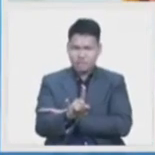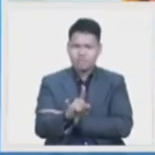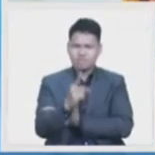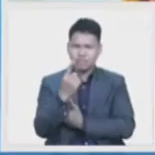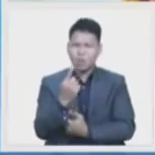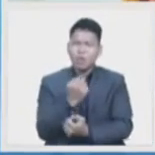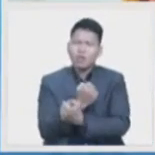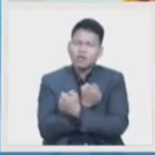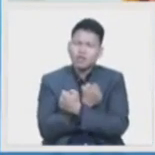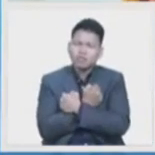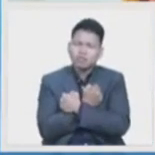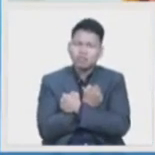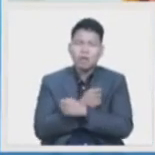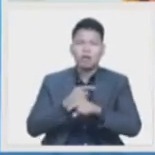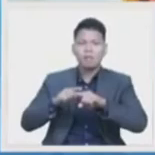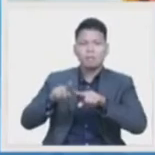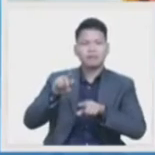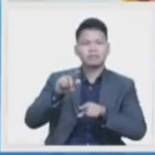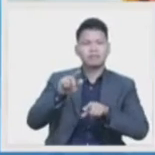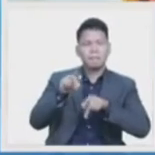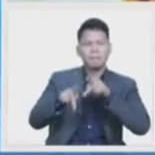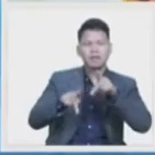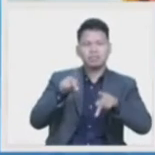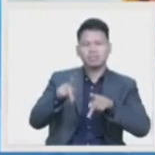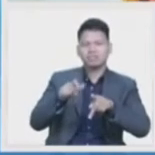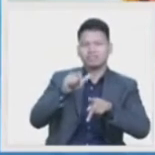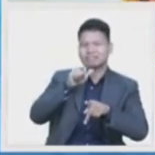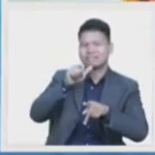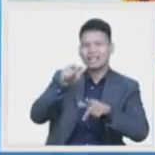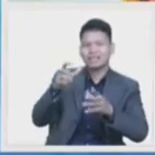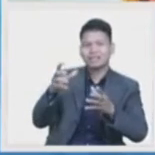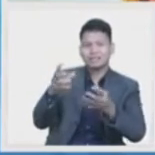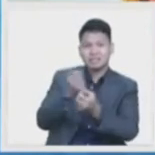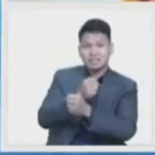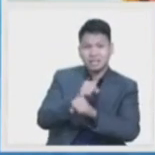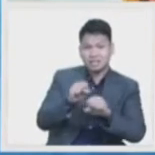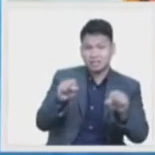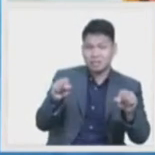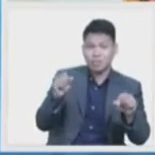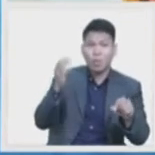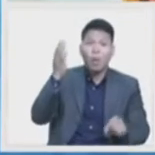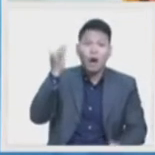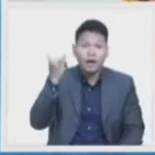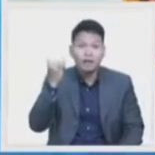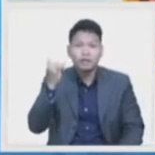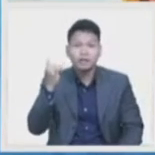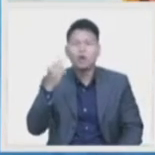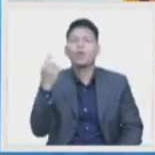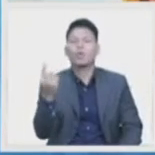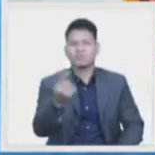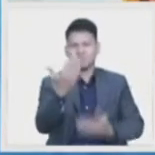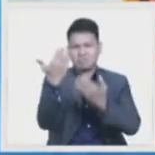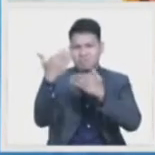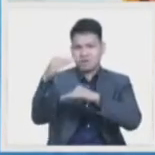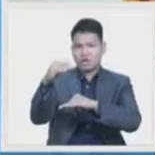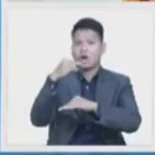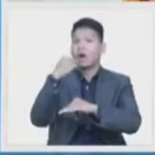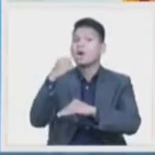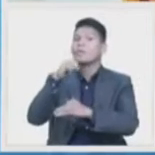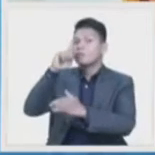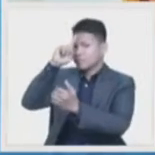makagalaan, dili tanan tao, buot maluwas. Kinsa lang ang mutuo, mga kagalaan. Sa